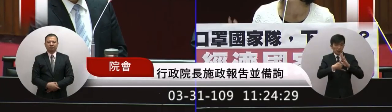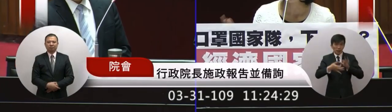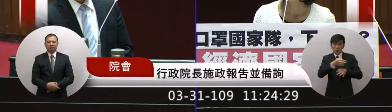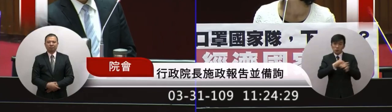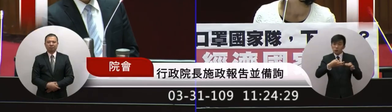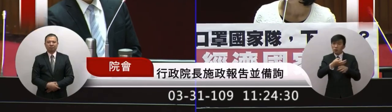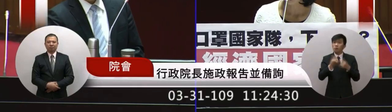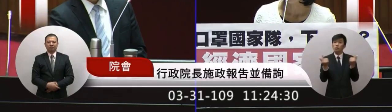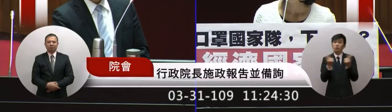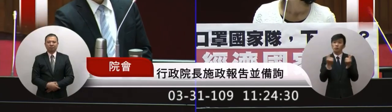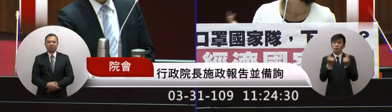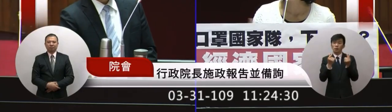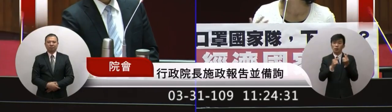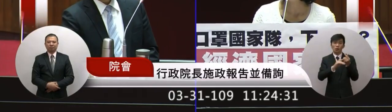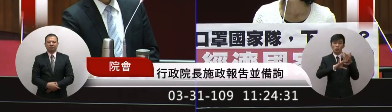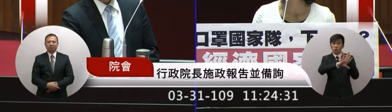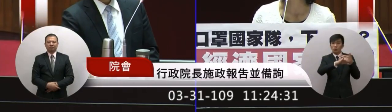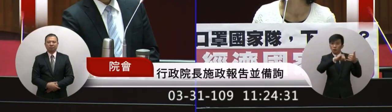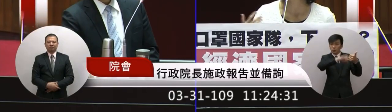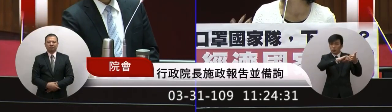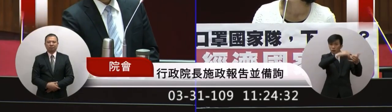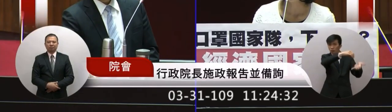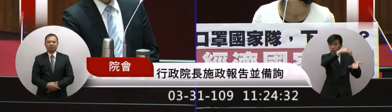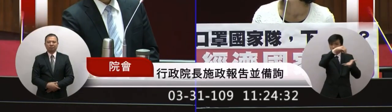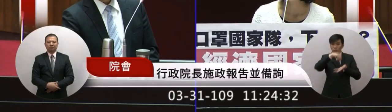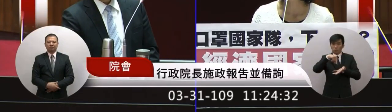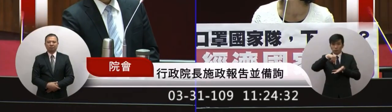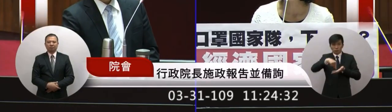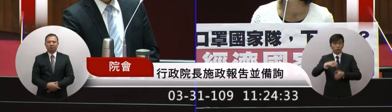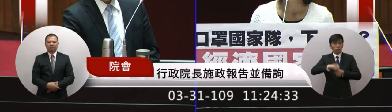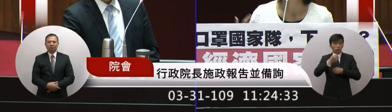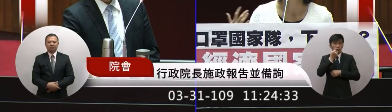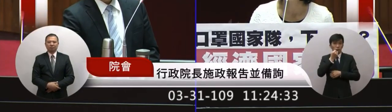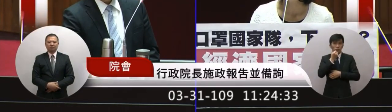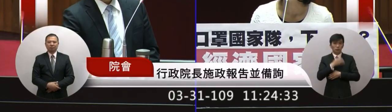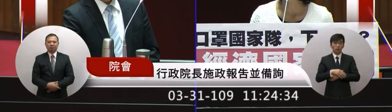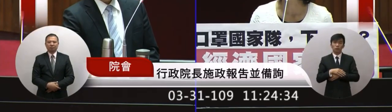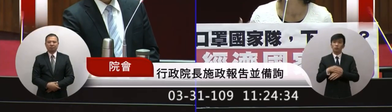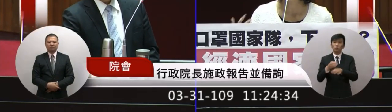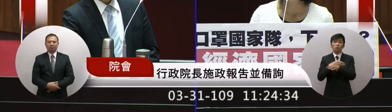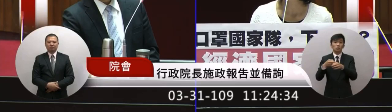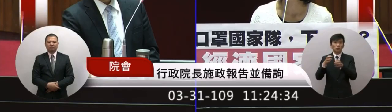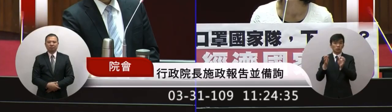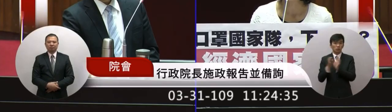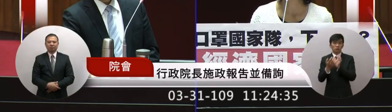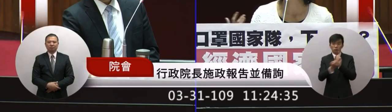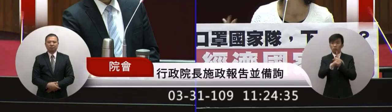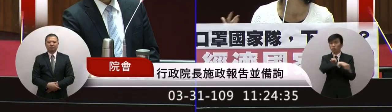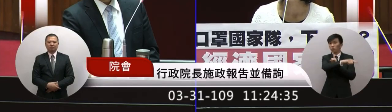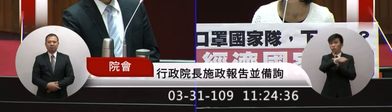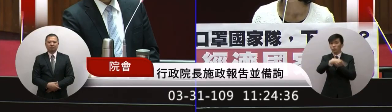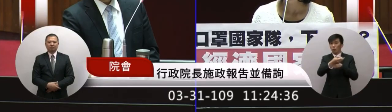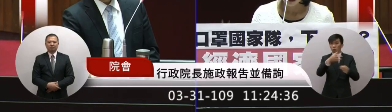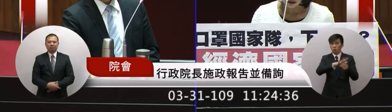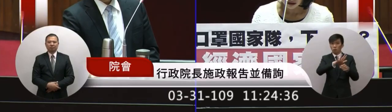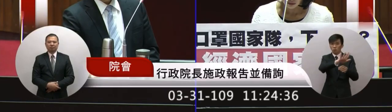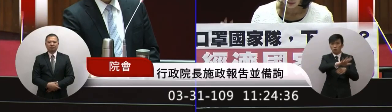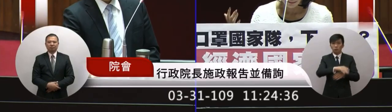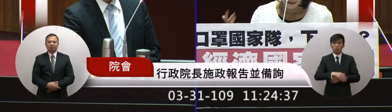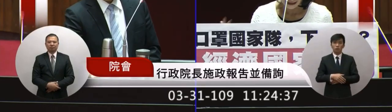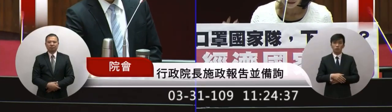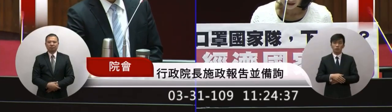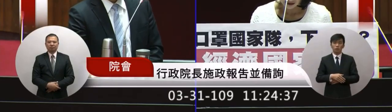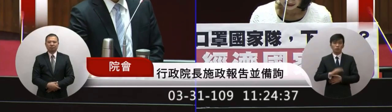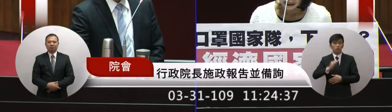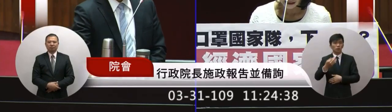是外送的部分。所以经济部也特别只设定了，就是会补助这些业者来上架。可是